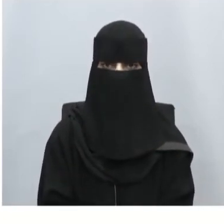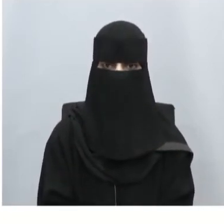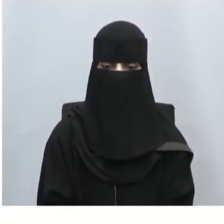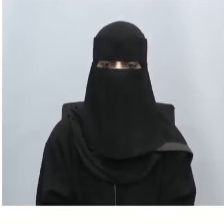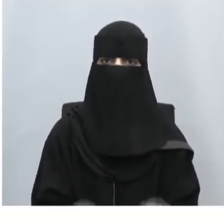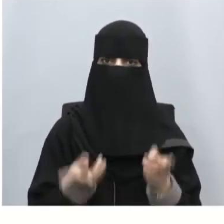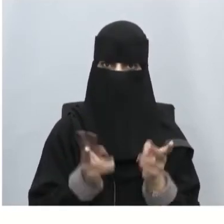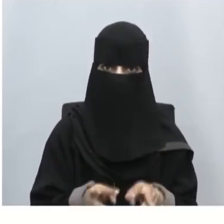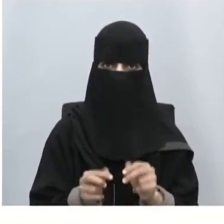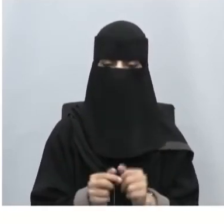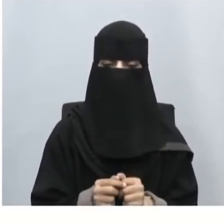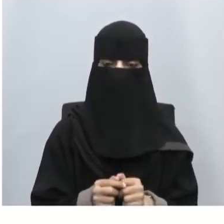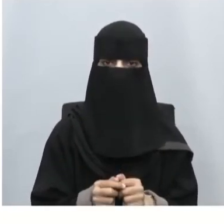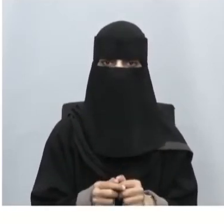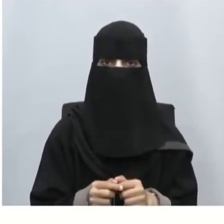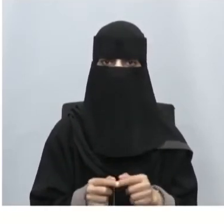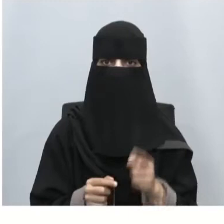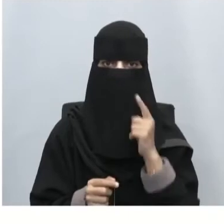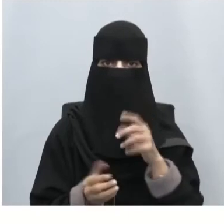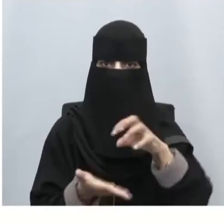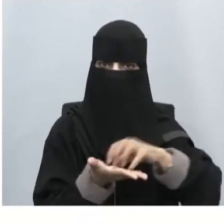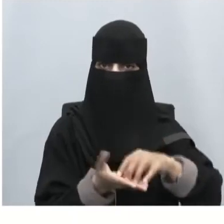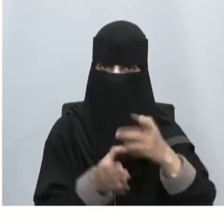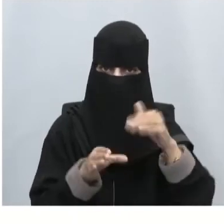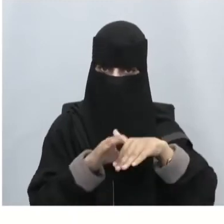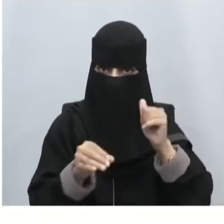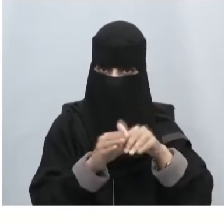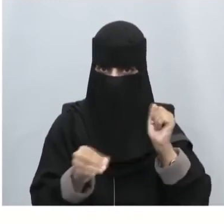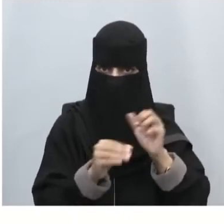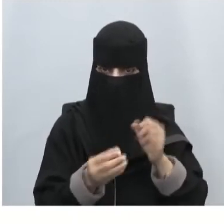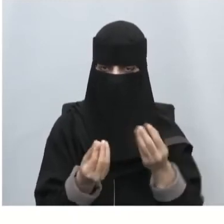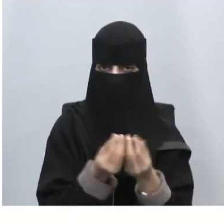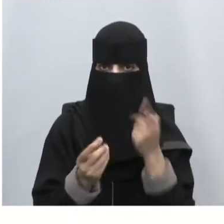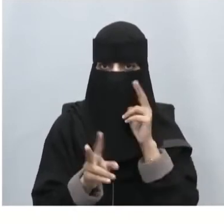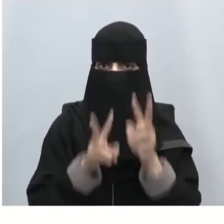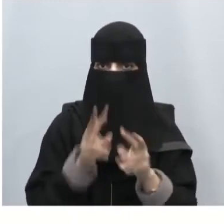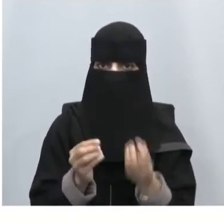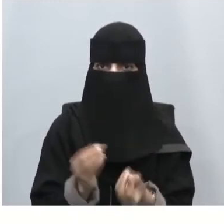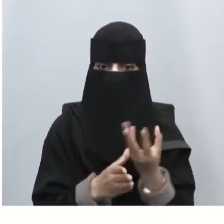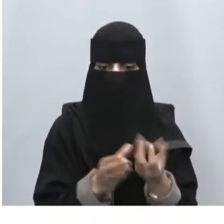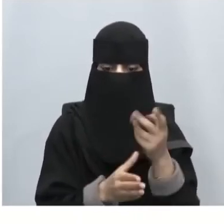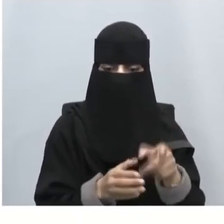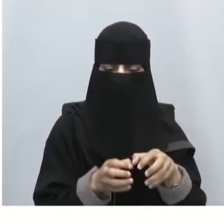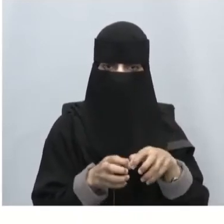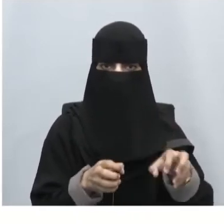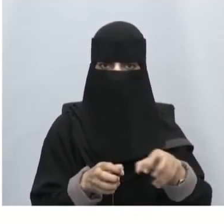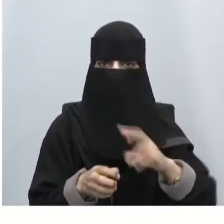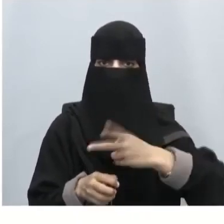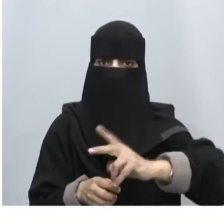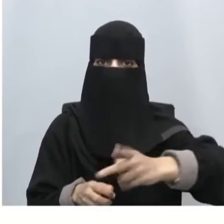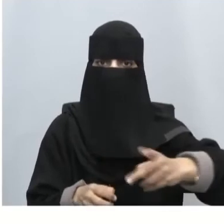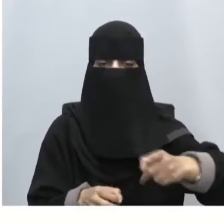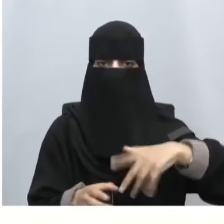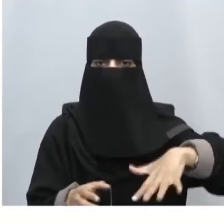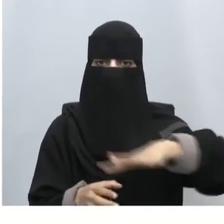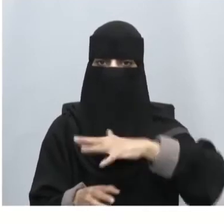ايضا الدويلات التي انفصلت عن التاريخ الاسلامي ظهر العديد من الدويلات في جهات مختلفه من العالم